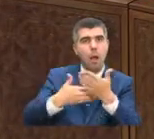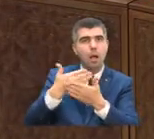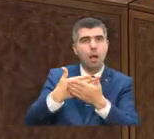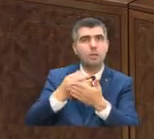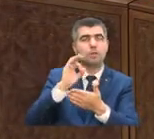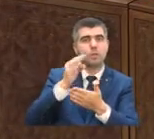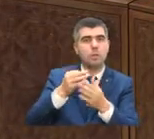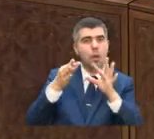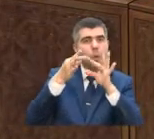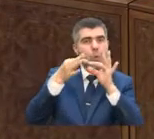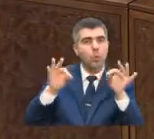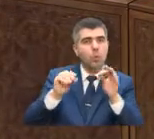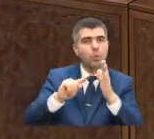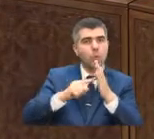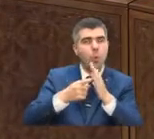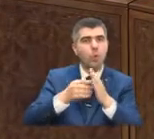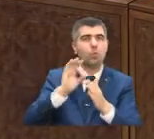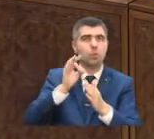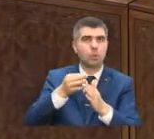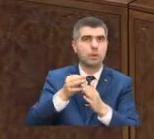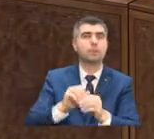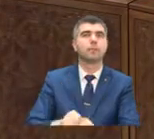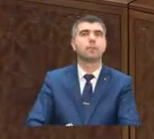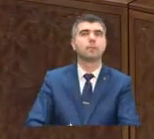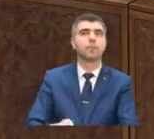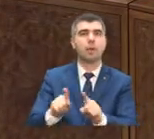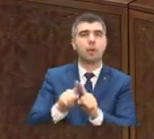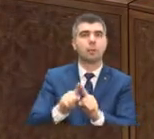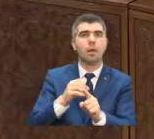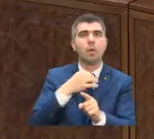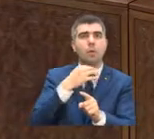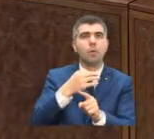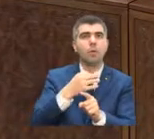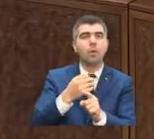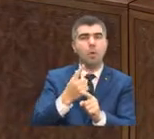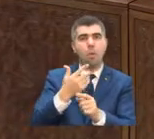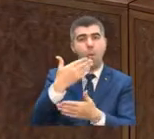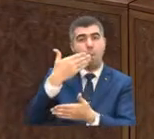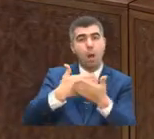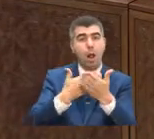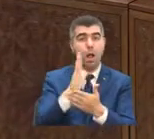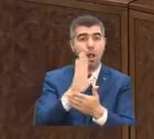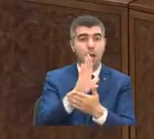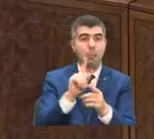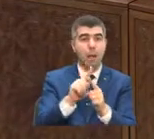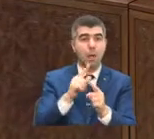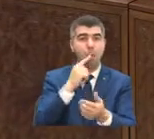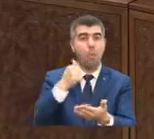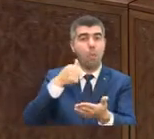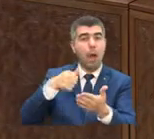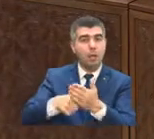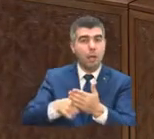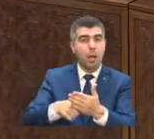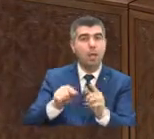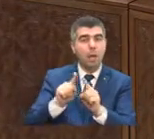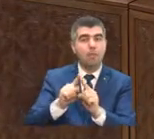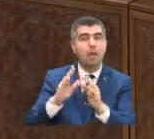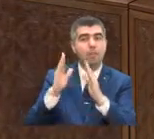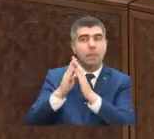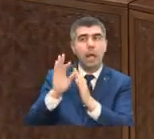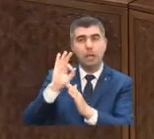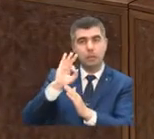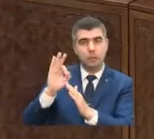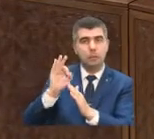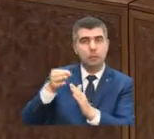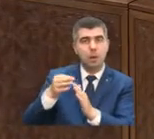بكل الخدمات. ما غنبقاوش نعتمدوا على كثره التدخلات، فقط شهاده السكنه هي اعتراف من السلطه بانه يسكن، سيعطى